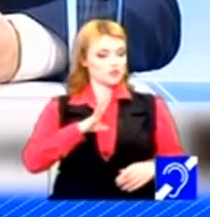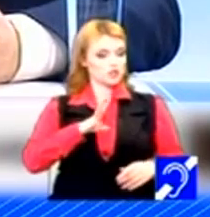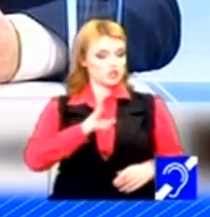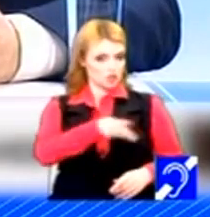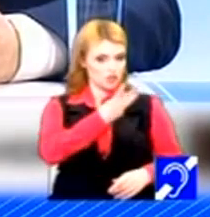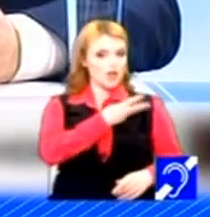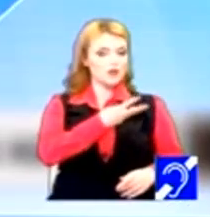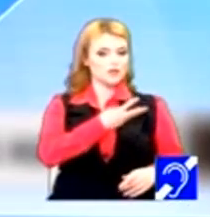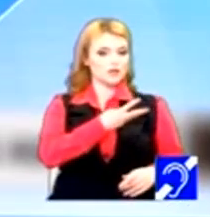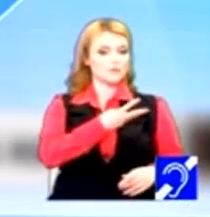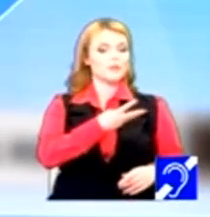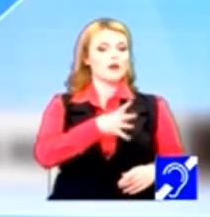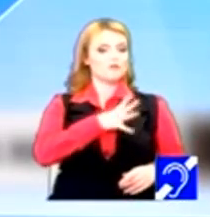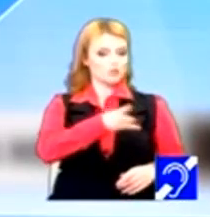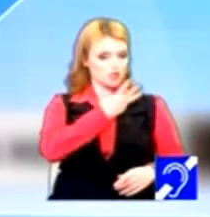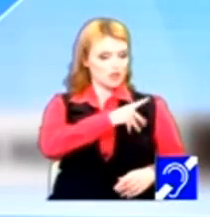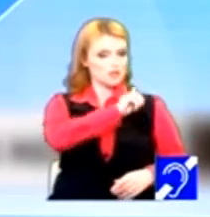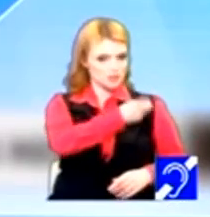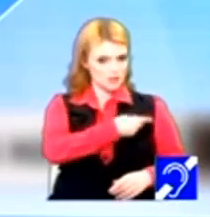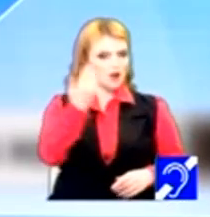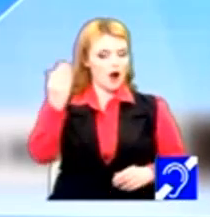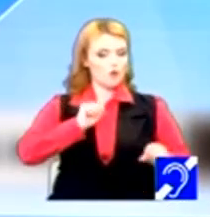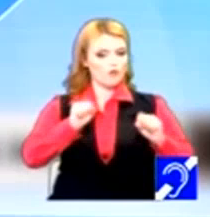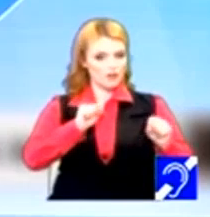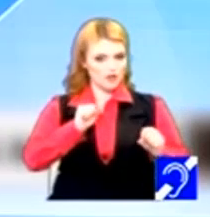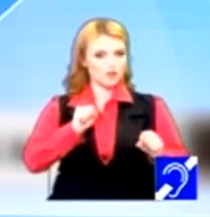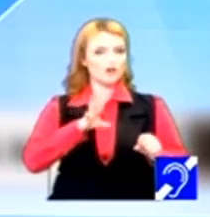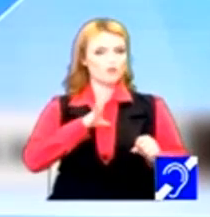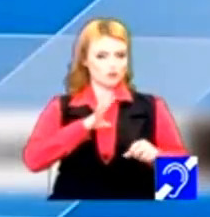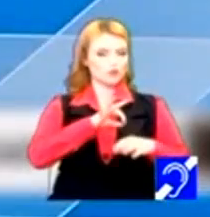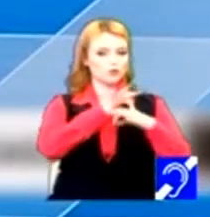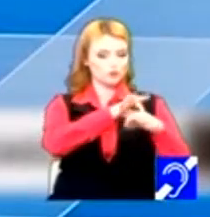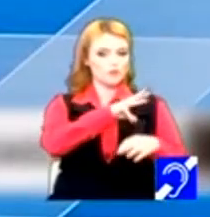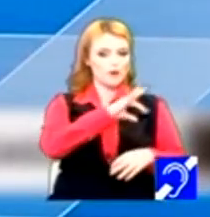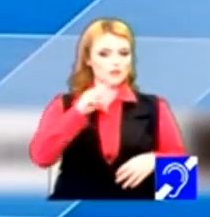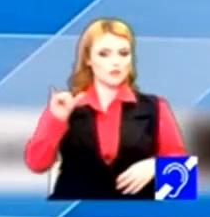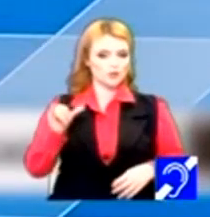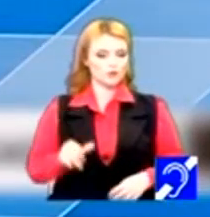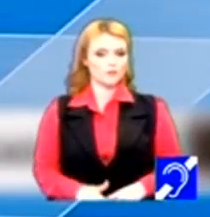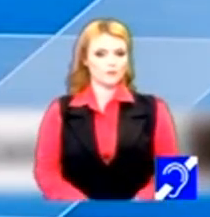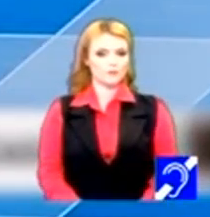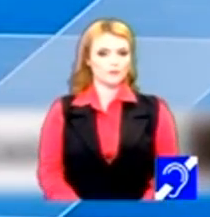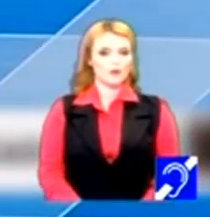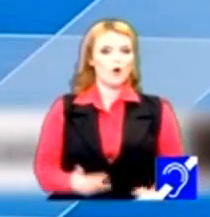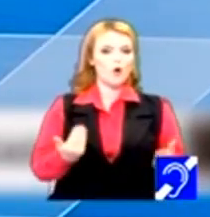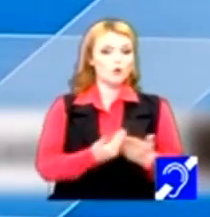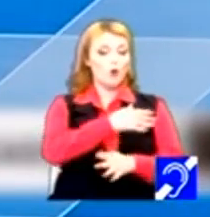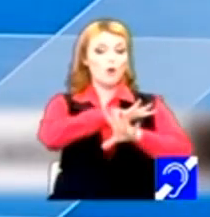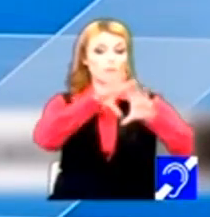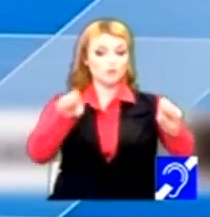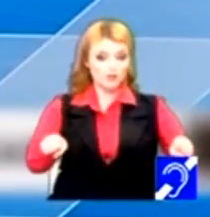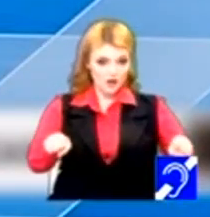în guvern de atunci, reforme care au fost începute. O nouă capturare a statului ar fi